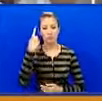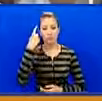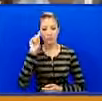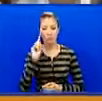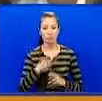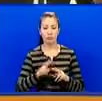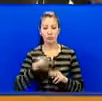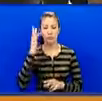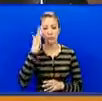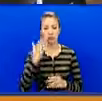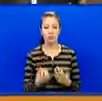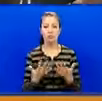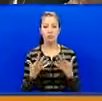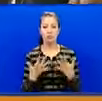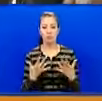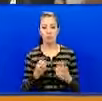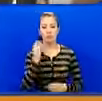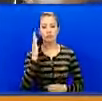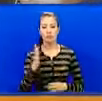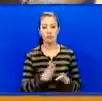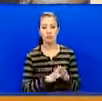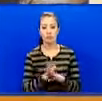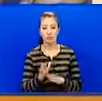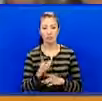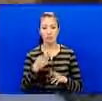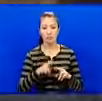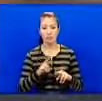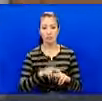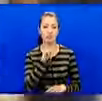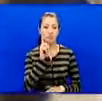талабы таудай. Ел ертеңі білімді жастар екенін дәлелдеп бақты.